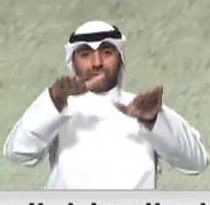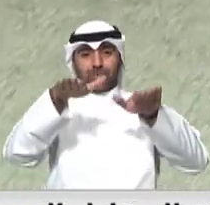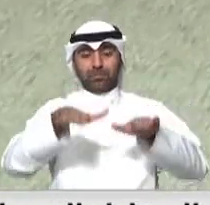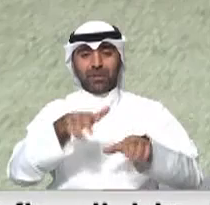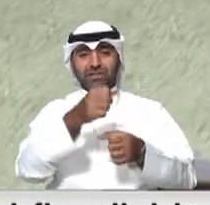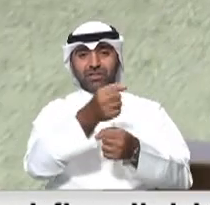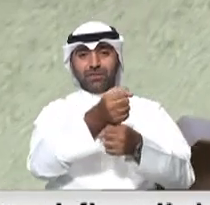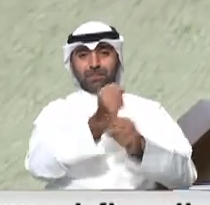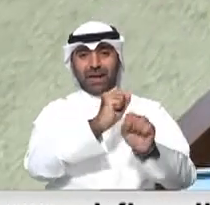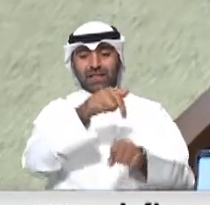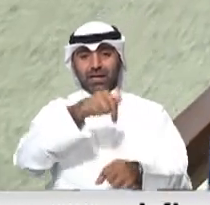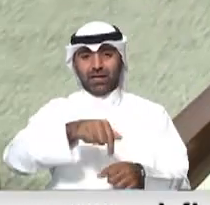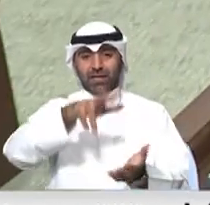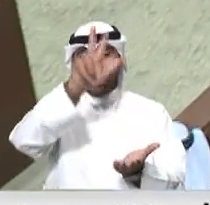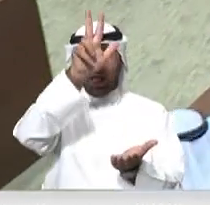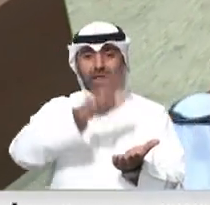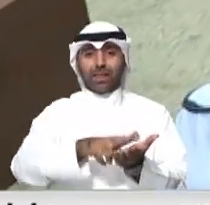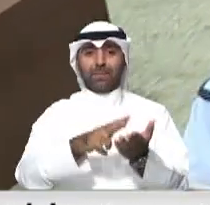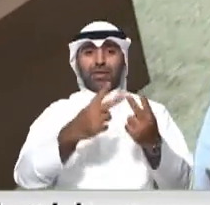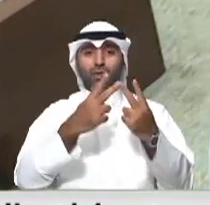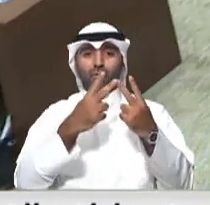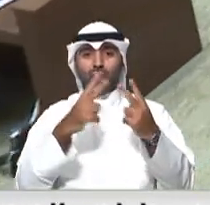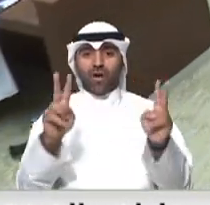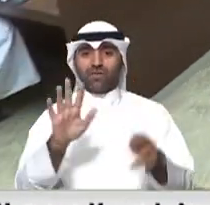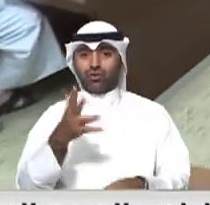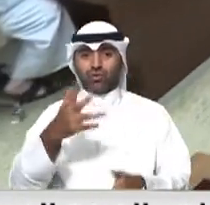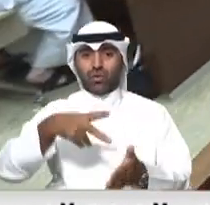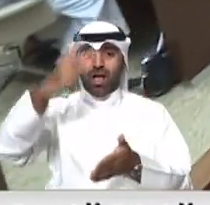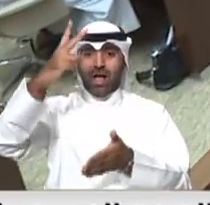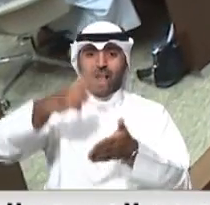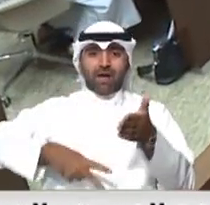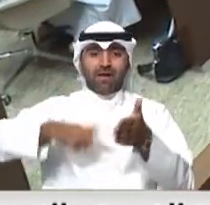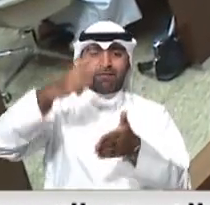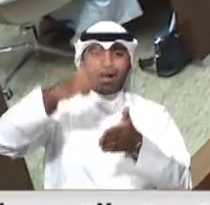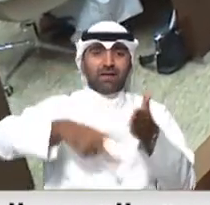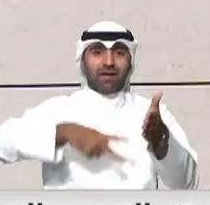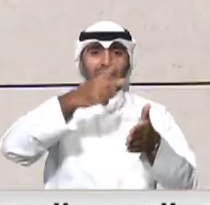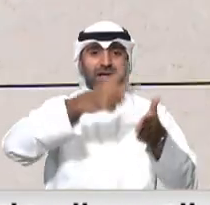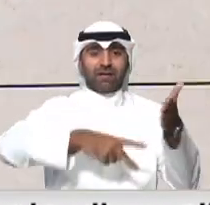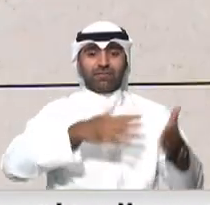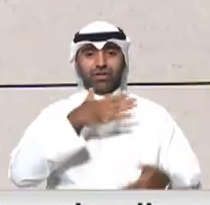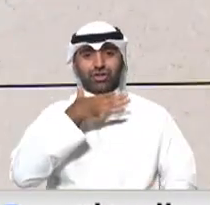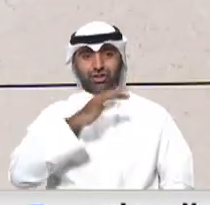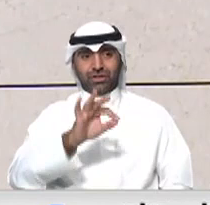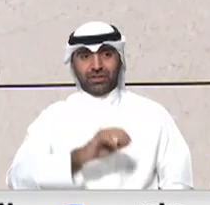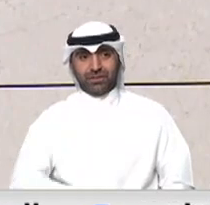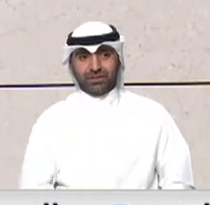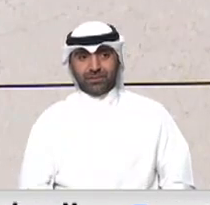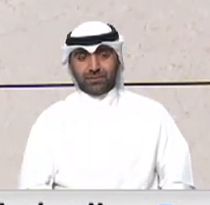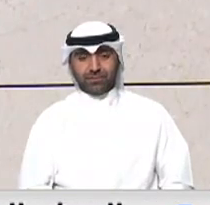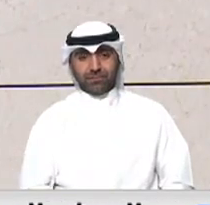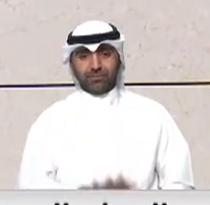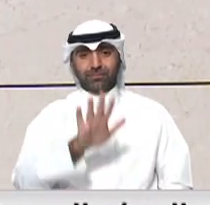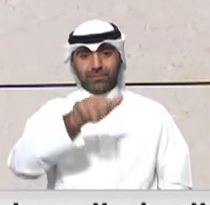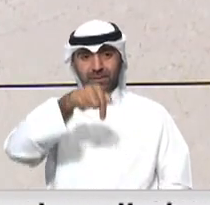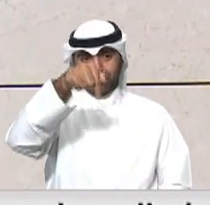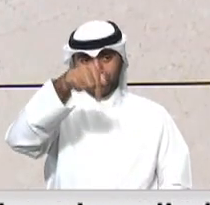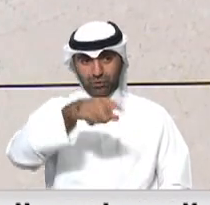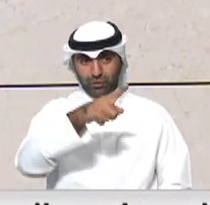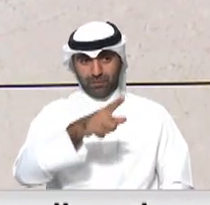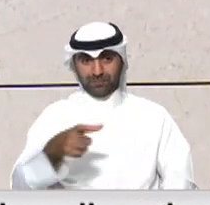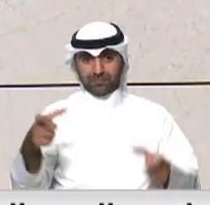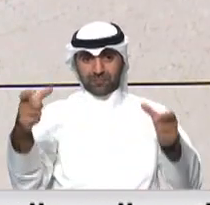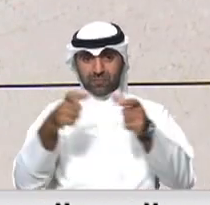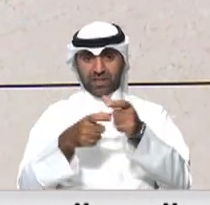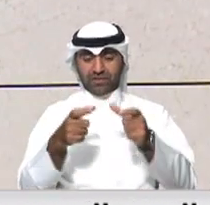المجلس البلدي العديد من الموافقات الهامة في الشأن البلدي. اليوم في جلستنا وافقنا على مشروع